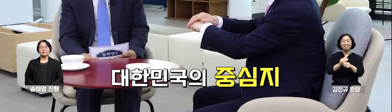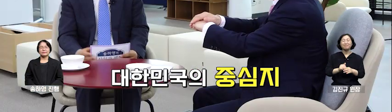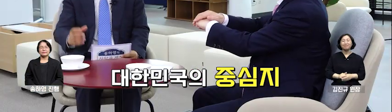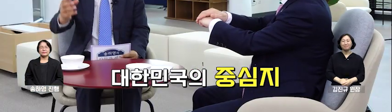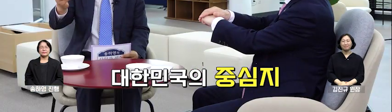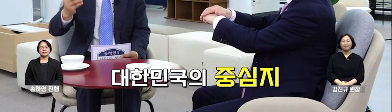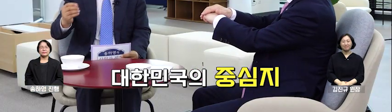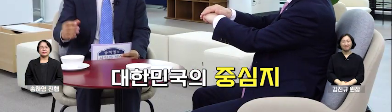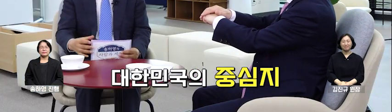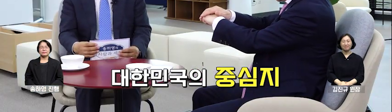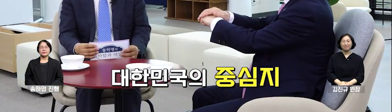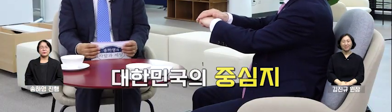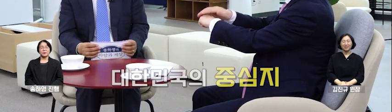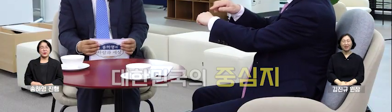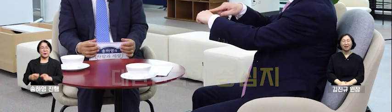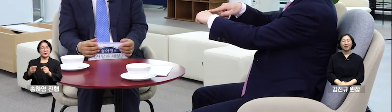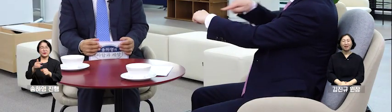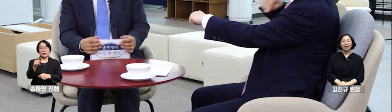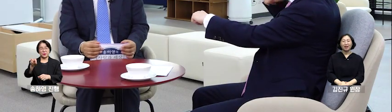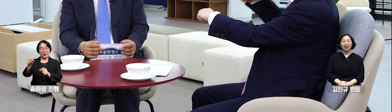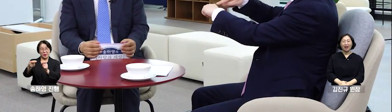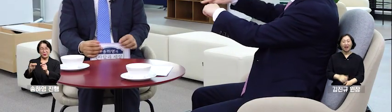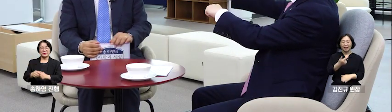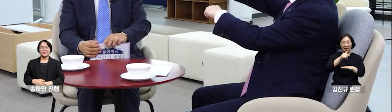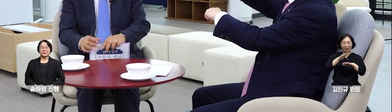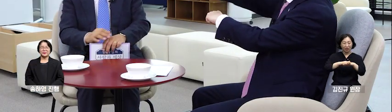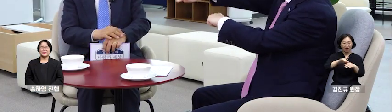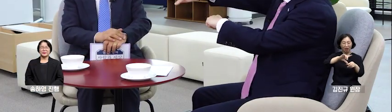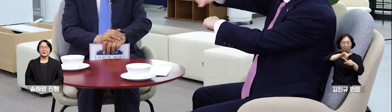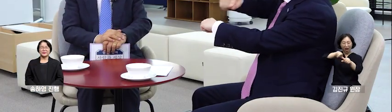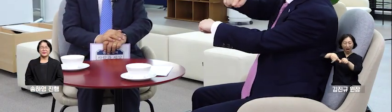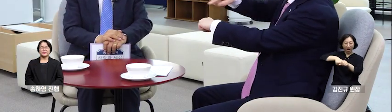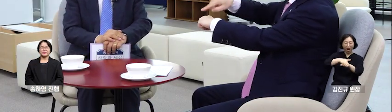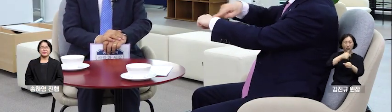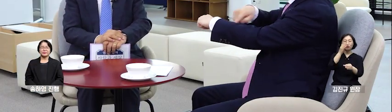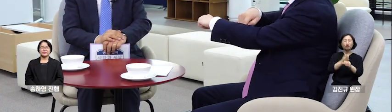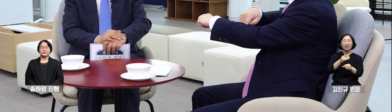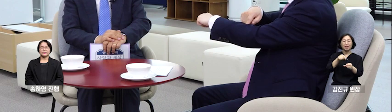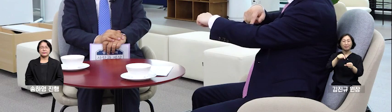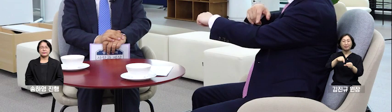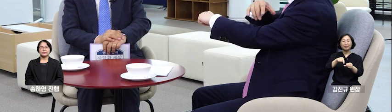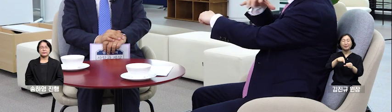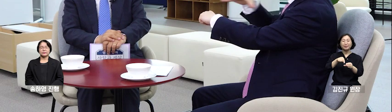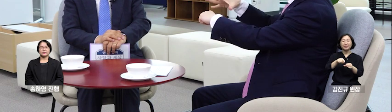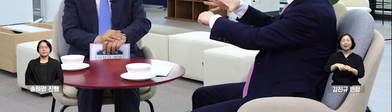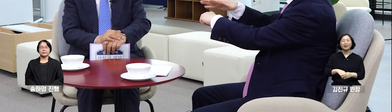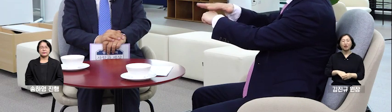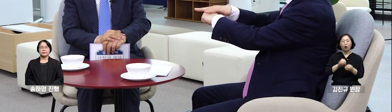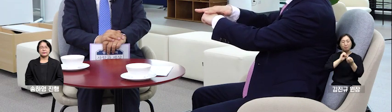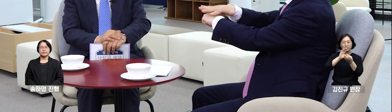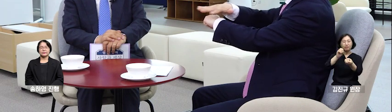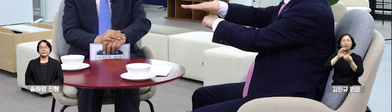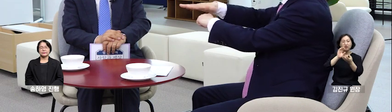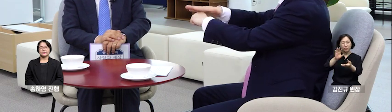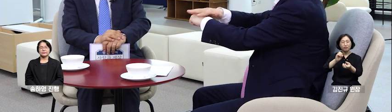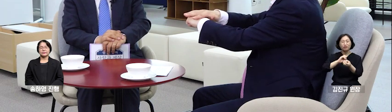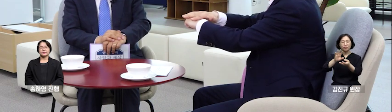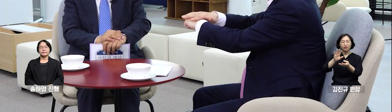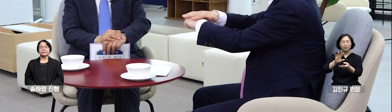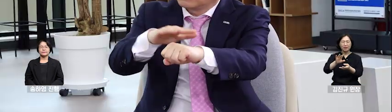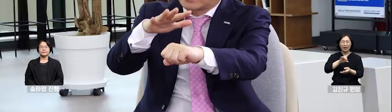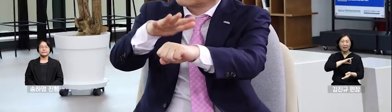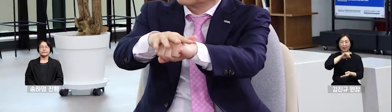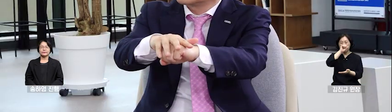슬로 복도 시도 가까이 아픔이 같닭 대전에서 다 이렇게 볼 팔 수 있잖아요 그럼 물류 라는 키워드로 보면 최고의 보신